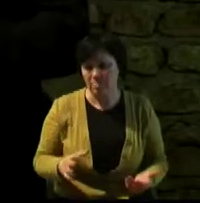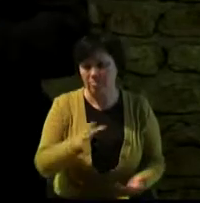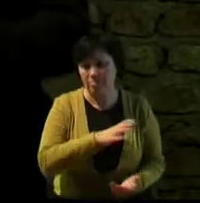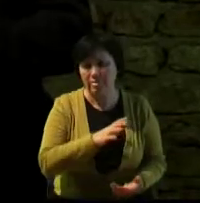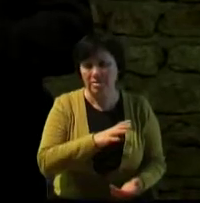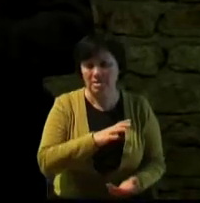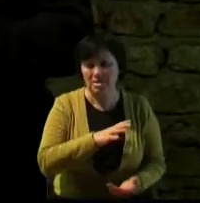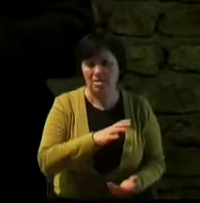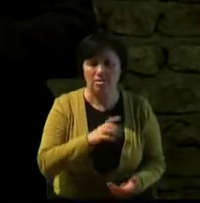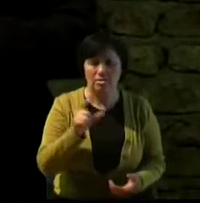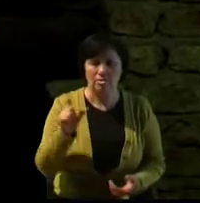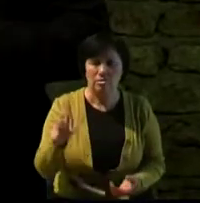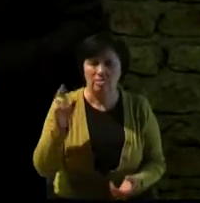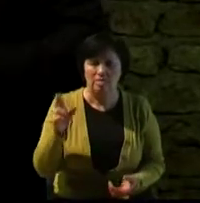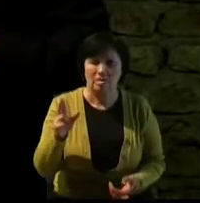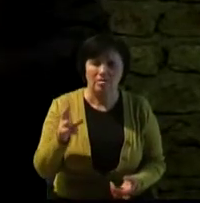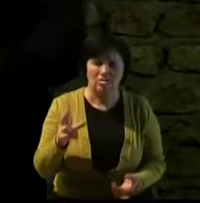здесь нет.